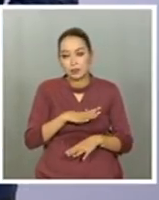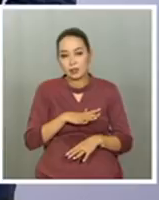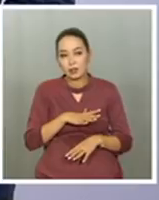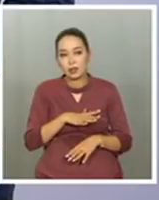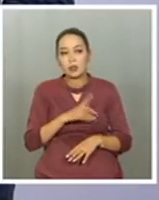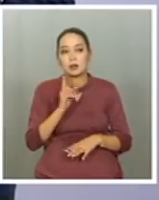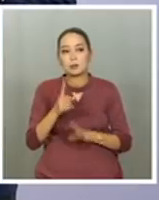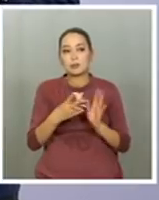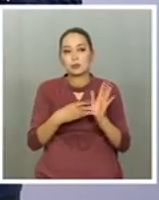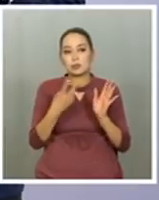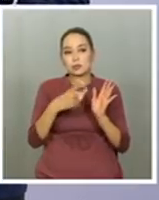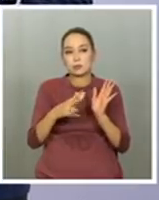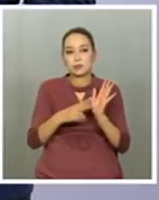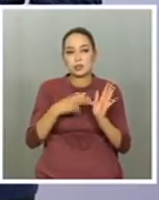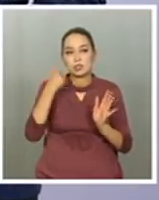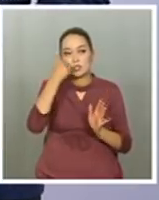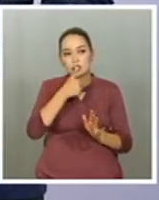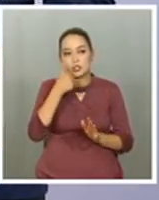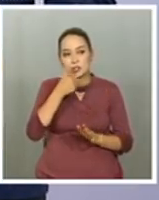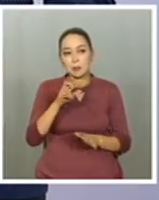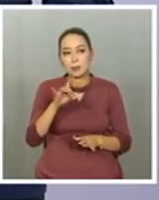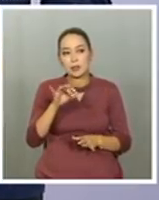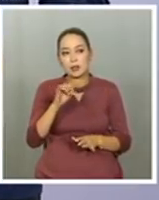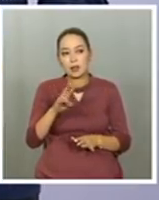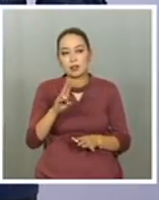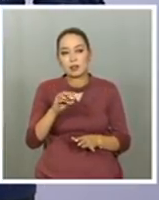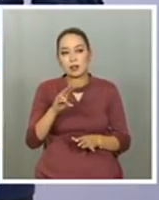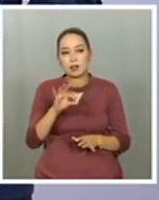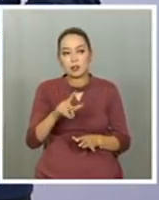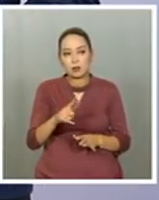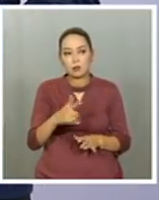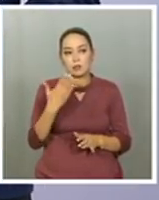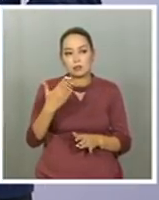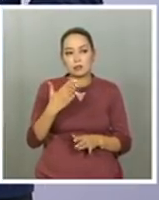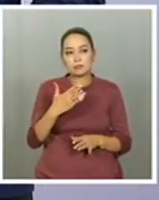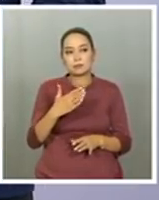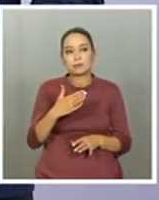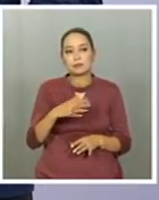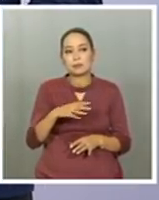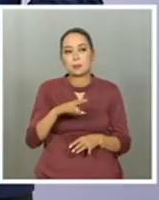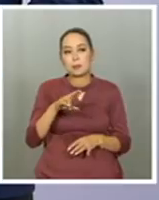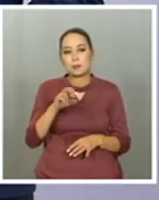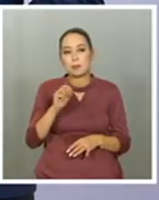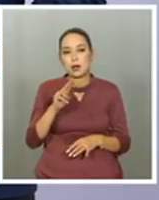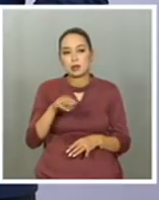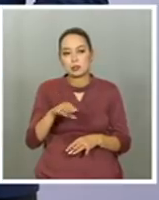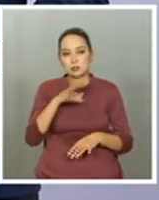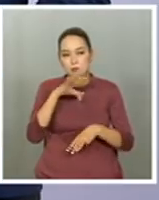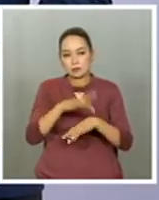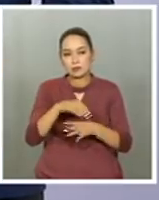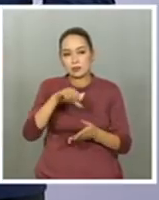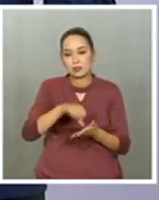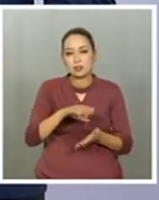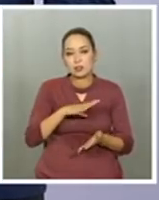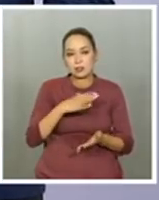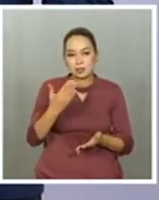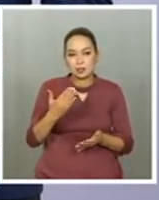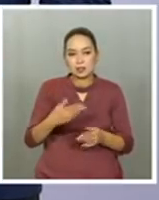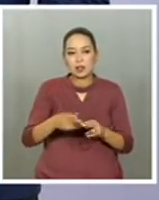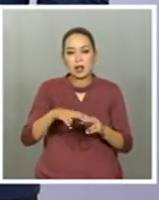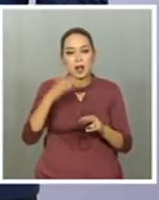1927 жылы Бриан Келлог пактісі қабылданған болатын. Бұл пактіге яғни Америка Құрама Штаттары,